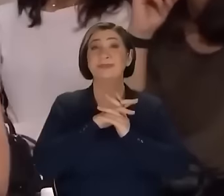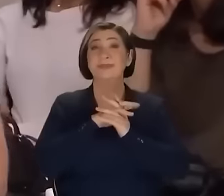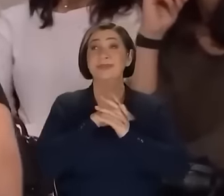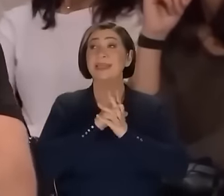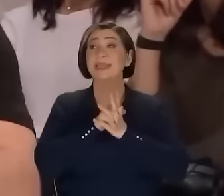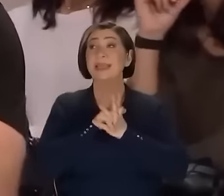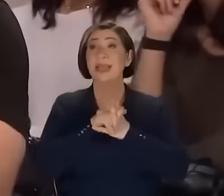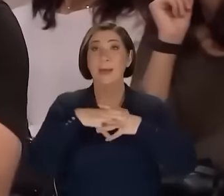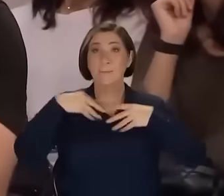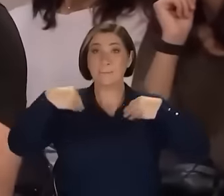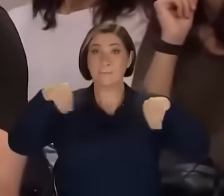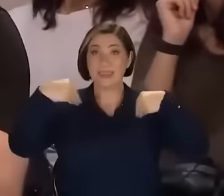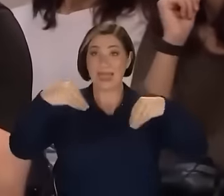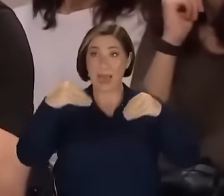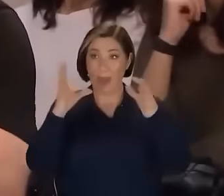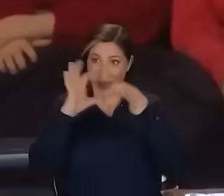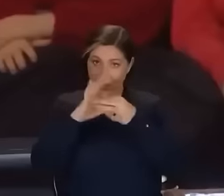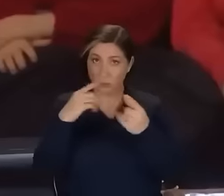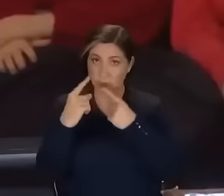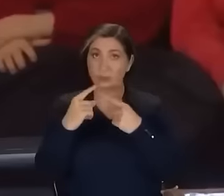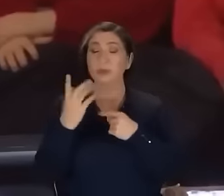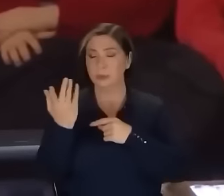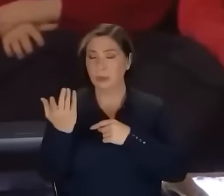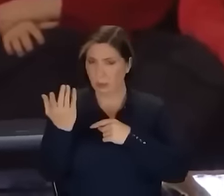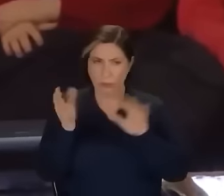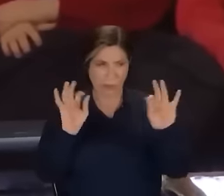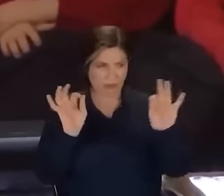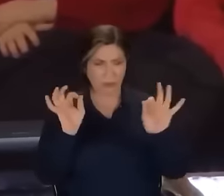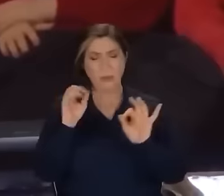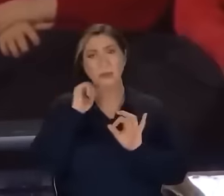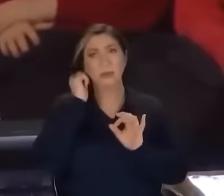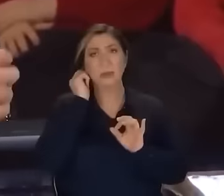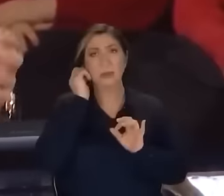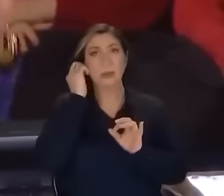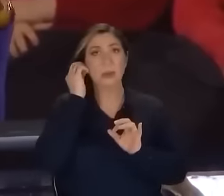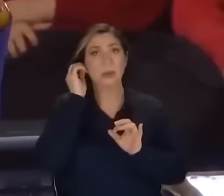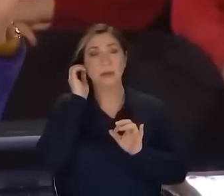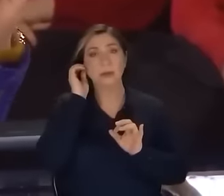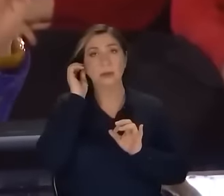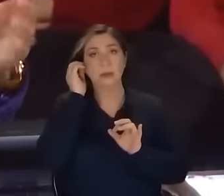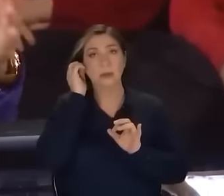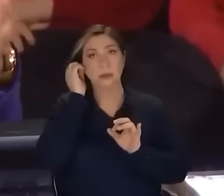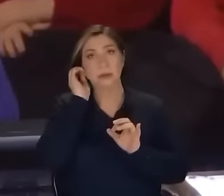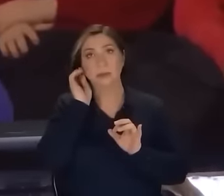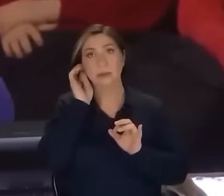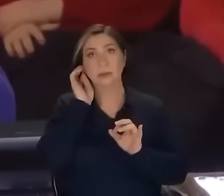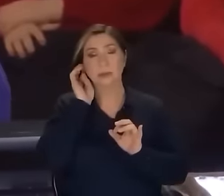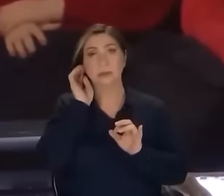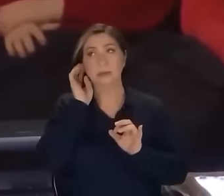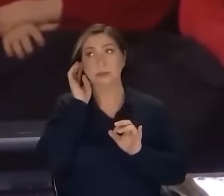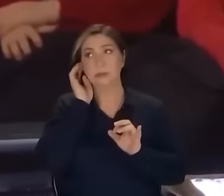yani diyor pazarlama ki pazarlama ile ilgili konuşuyor. Tabii tabii yani. Şimdi diyor ki ya bak biz mi anlamıyoruz ya